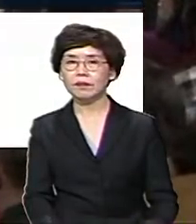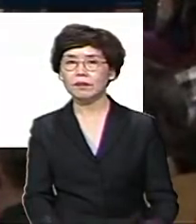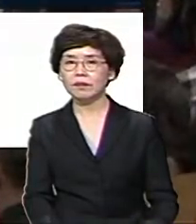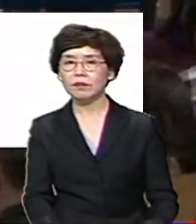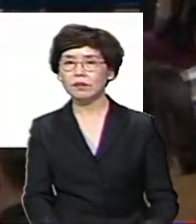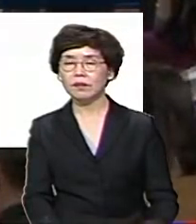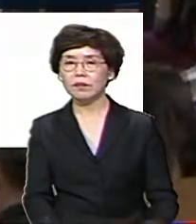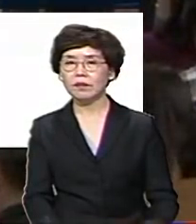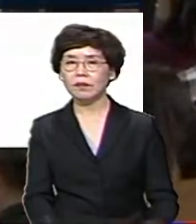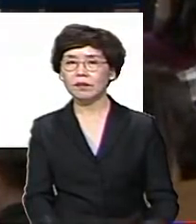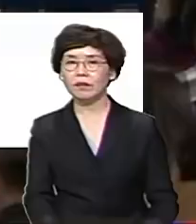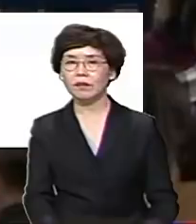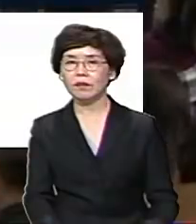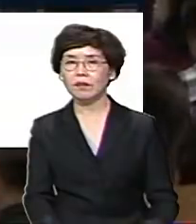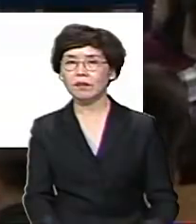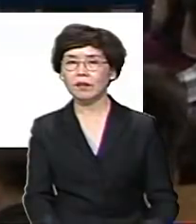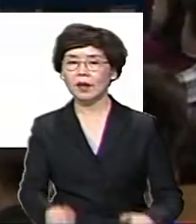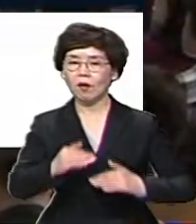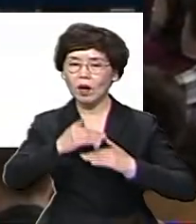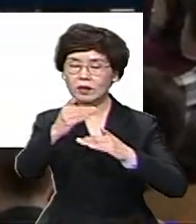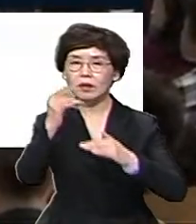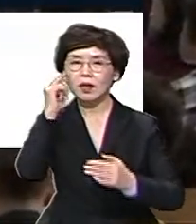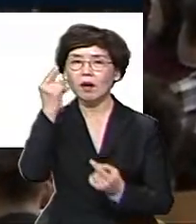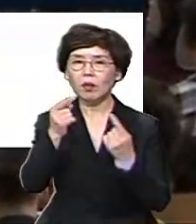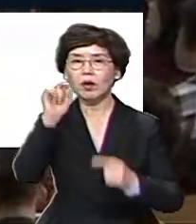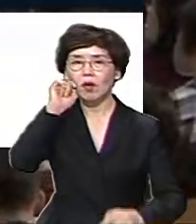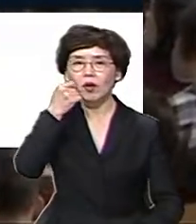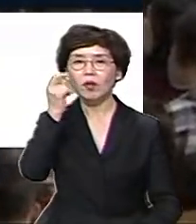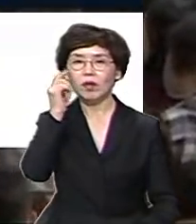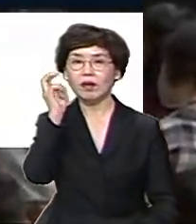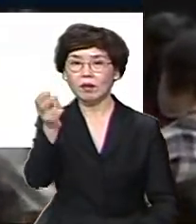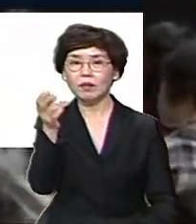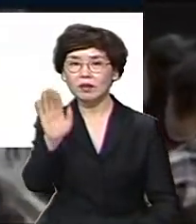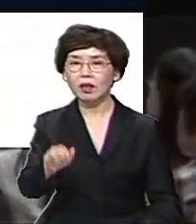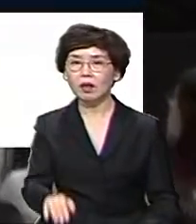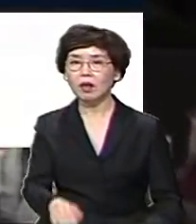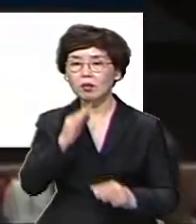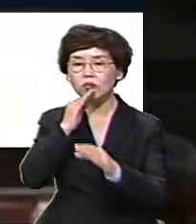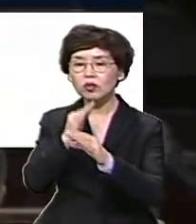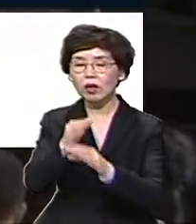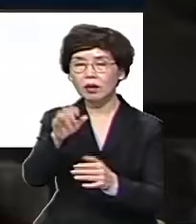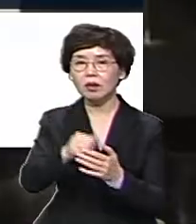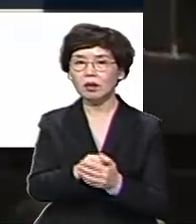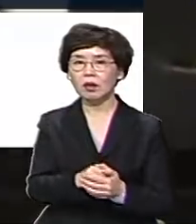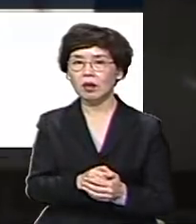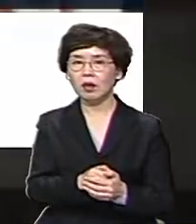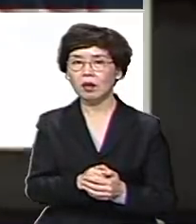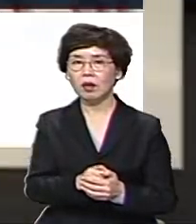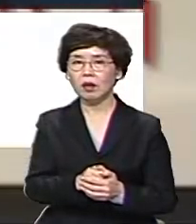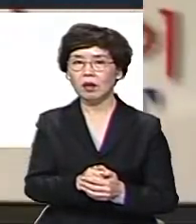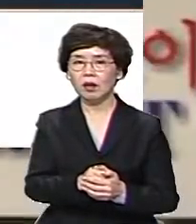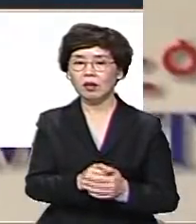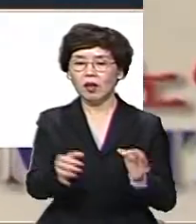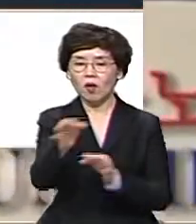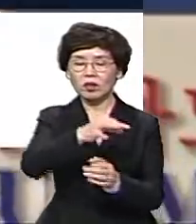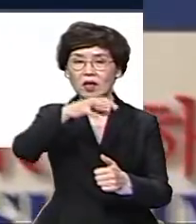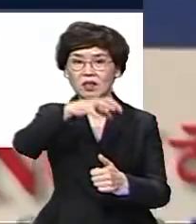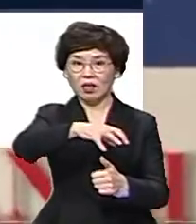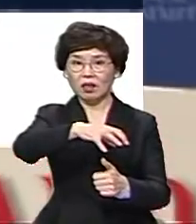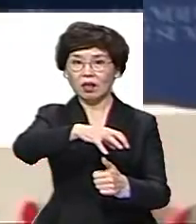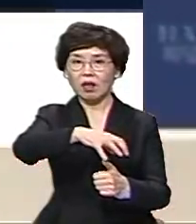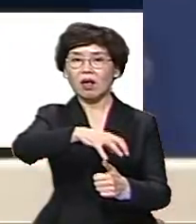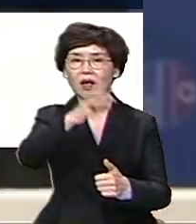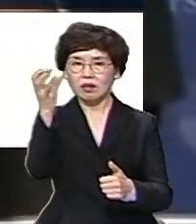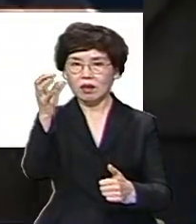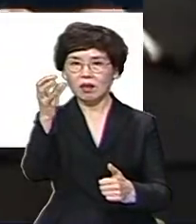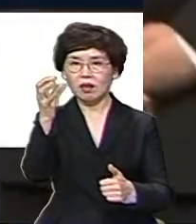thought? And was the North Korean demand for lifting some sanctions? 북한은 제재